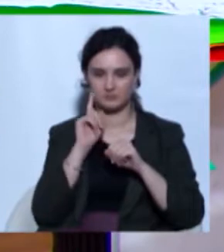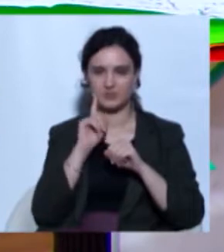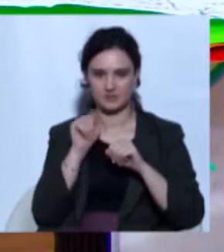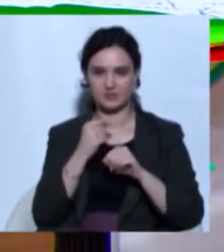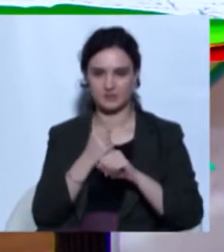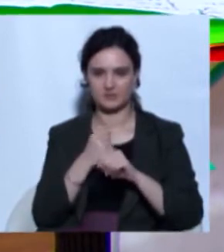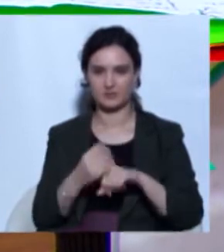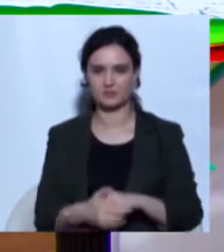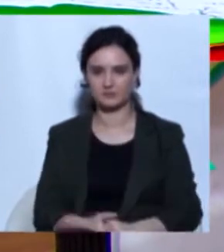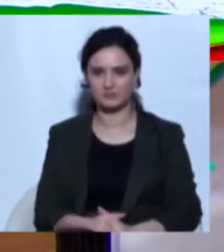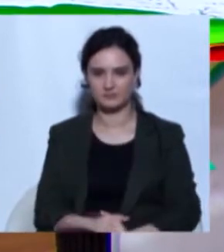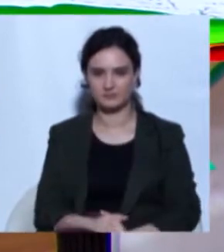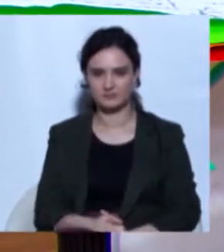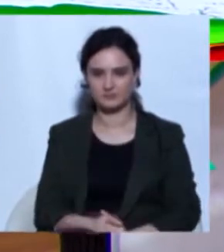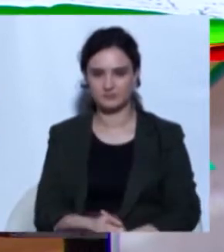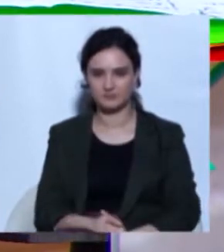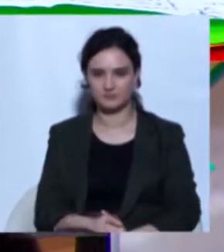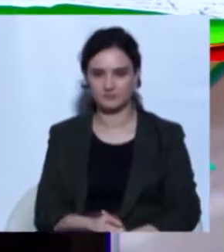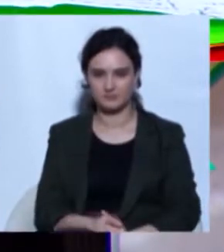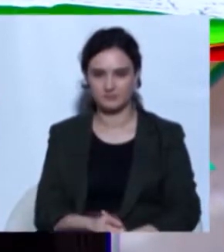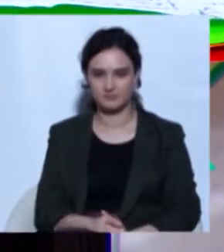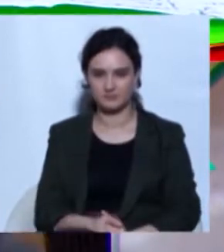მწვანეზე. მწვანეზე გავაკეთოთ.